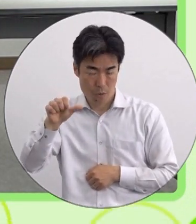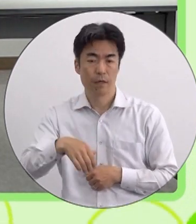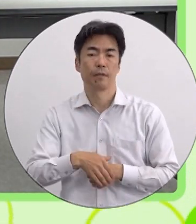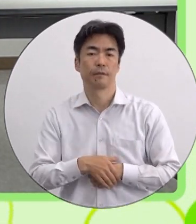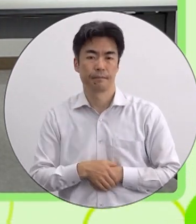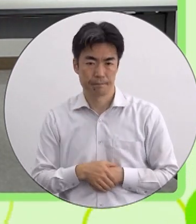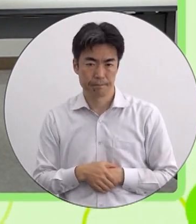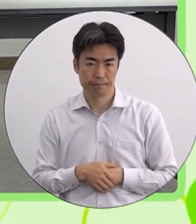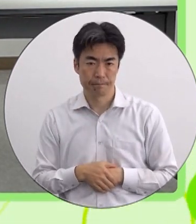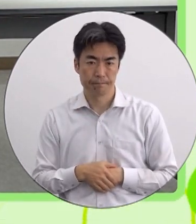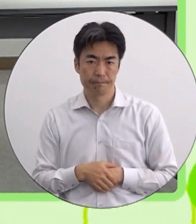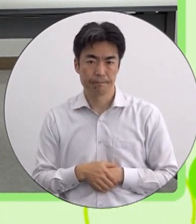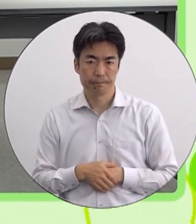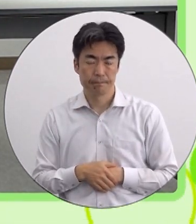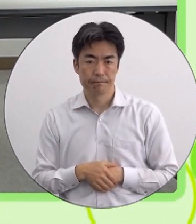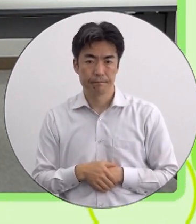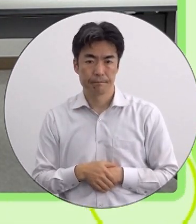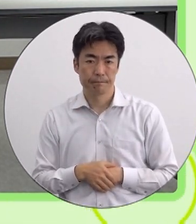1,2,3,4,5。